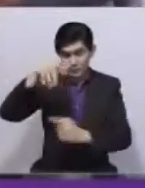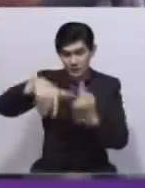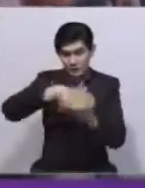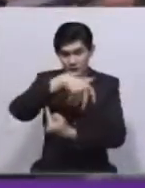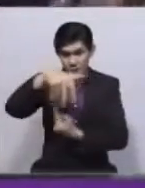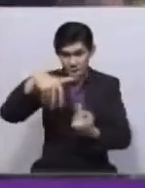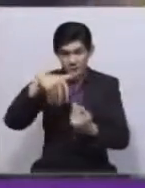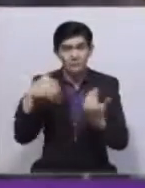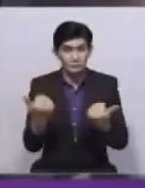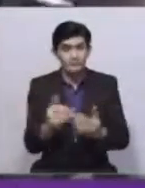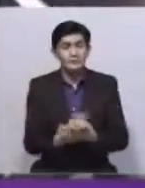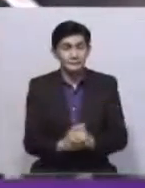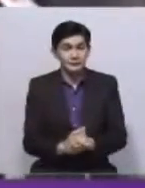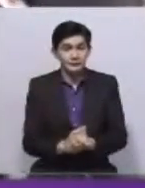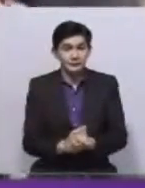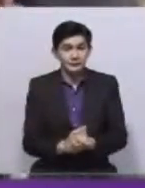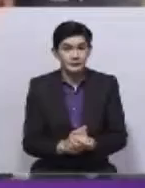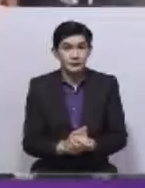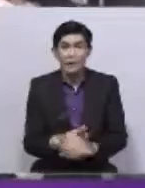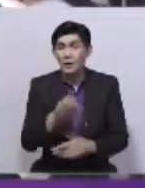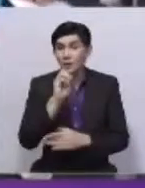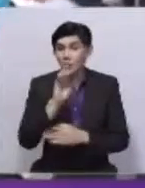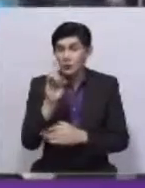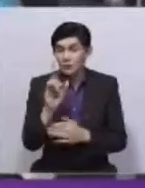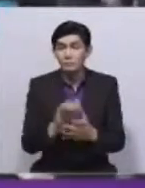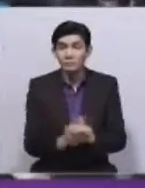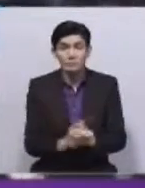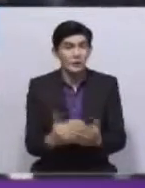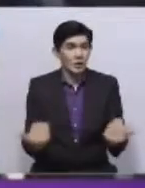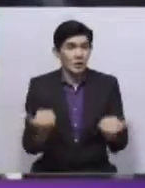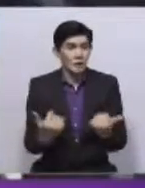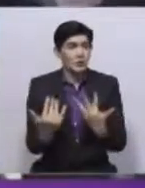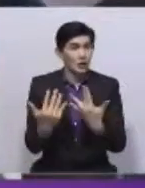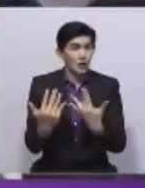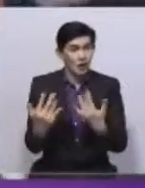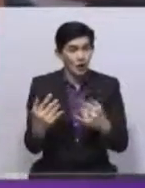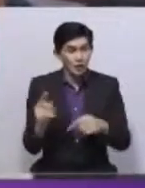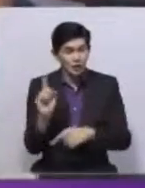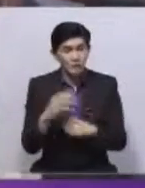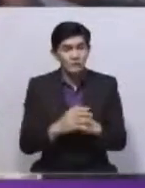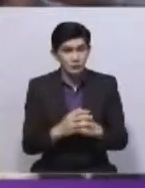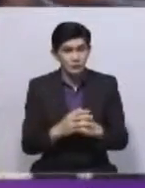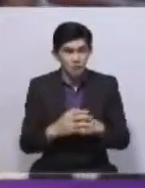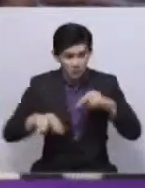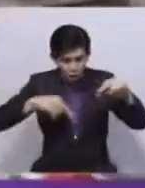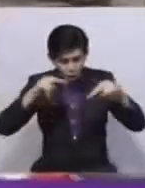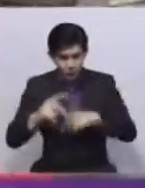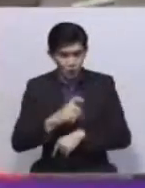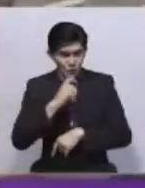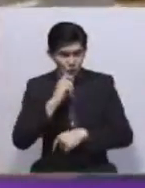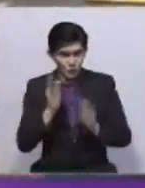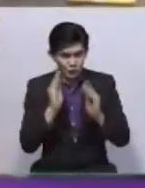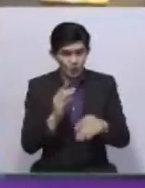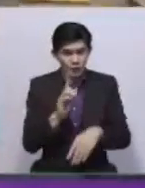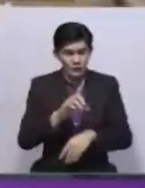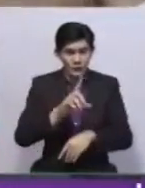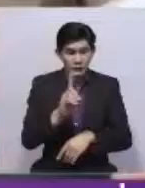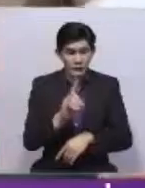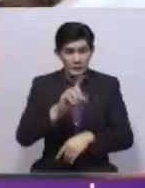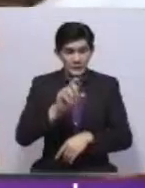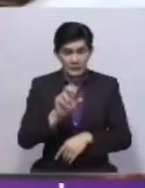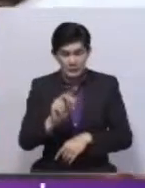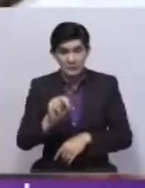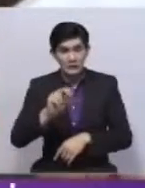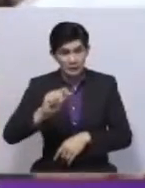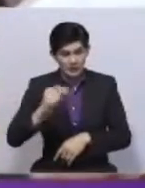าติและสิ่งแวดล้อมหรือว่าปทส.ระบุว่าขณะนี้ยังรอผลการตรวจสอบหลังจากเจ้าหน้าที่เข้าเก็บ DNA เมื่อสัป